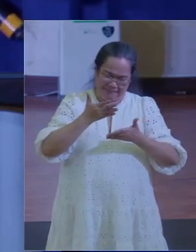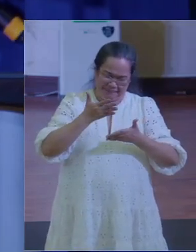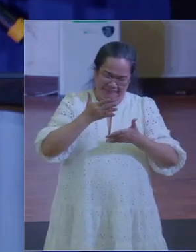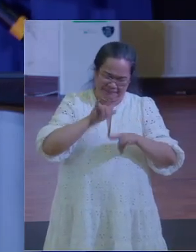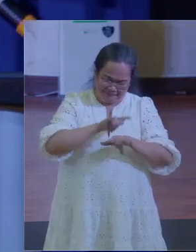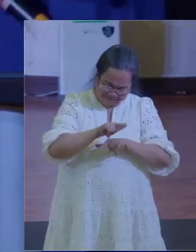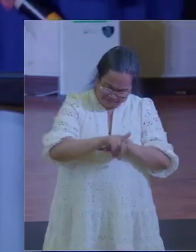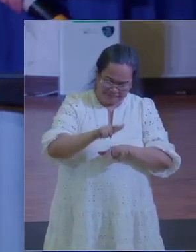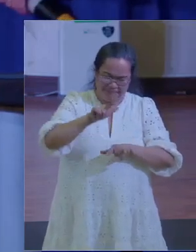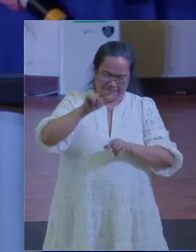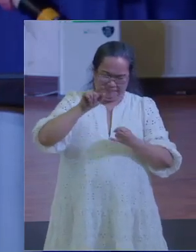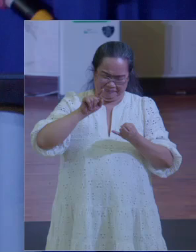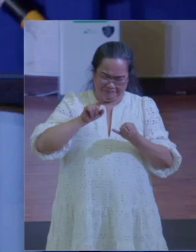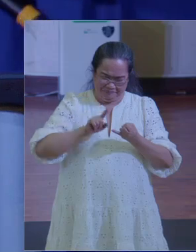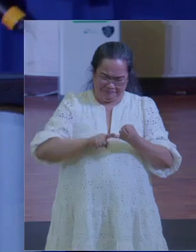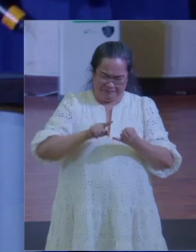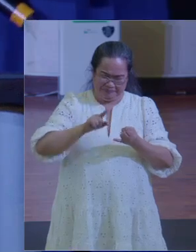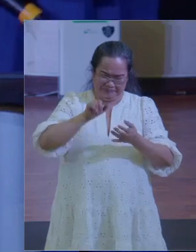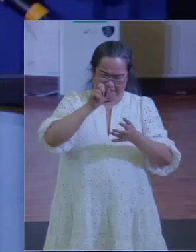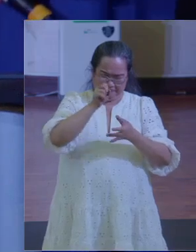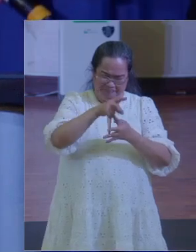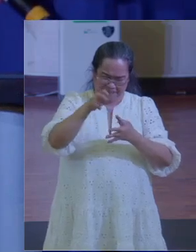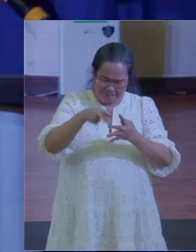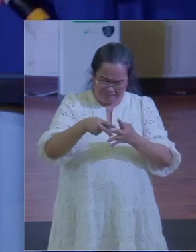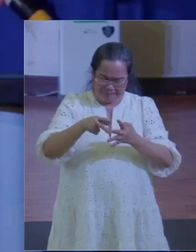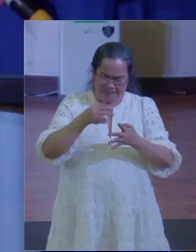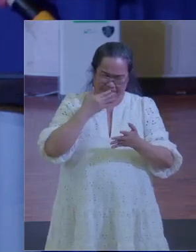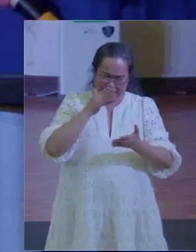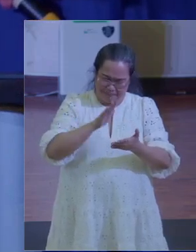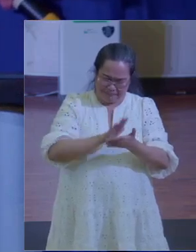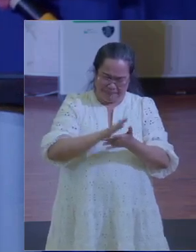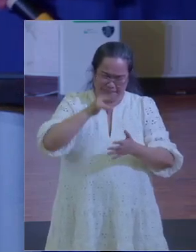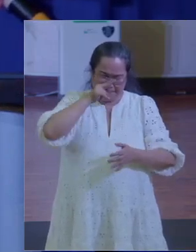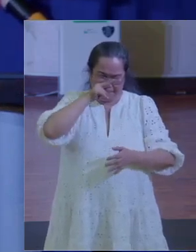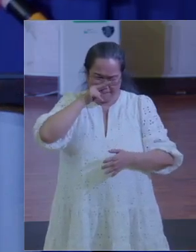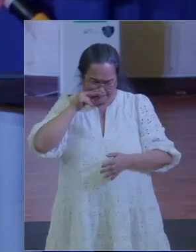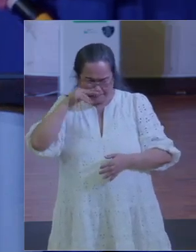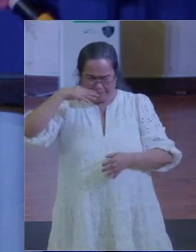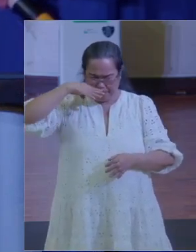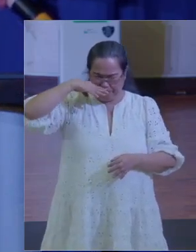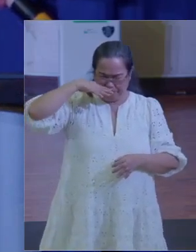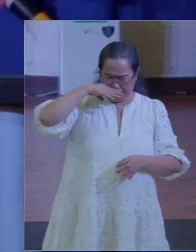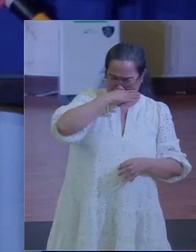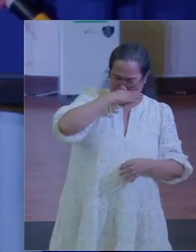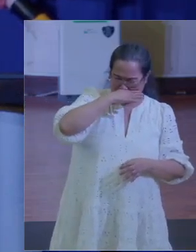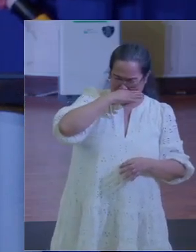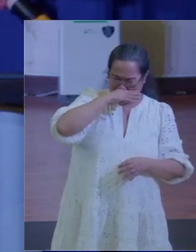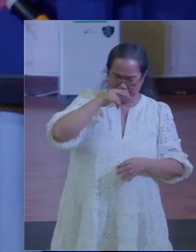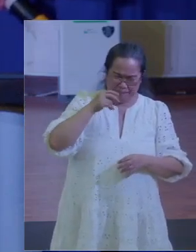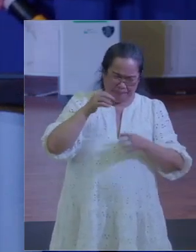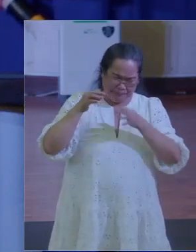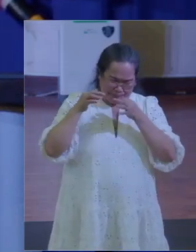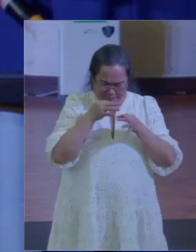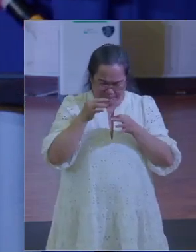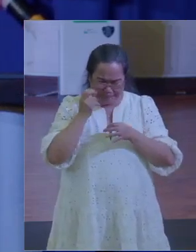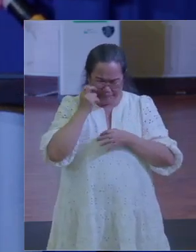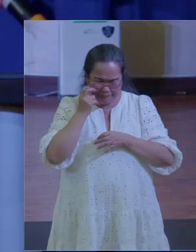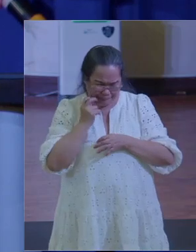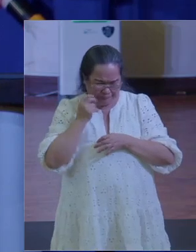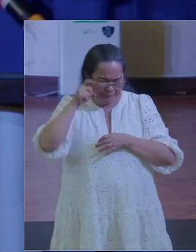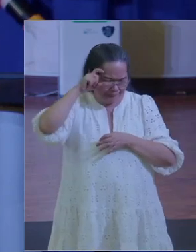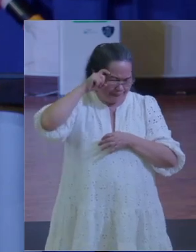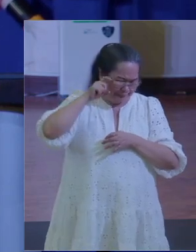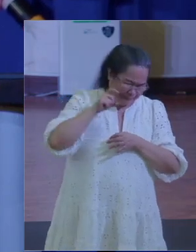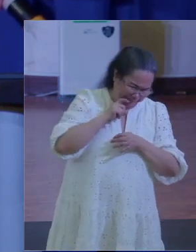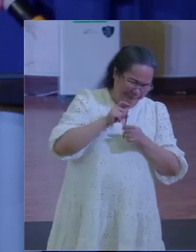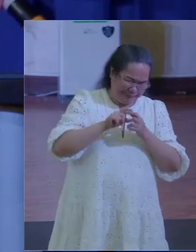Pandaraya, pagkikiapid, pagiging walang ya, pagnanakaw, pagiging addict sa substance o sa sexual